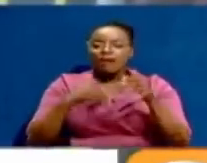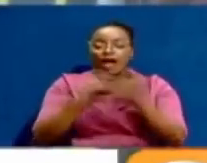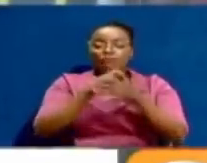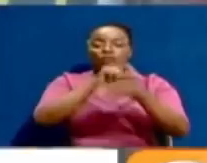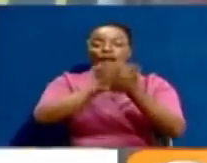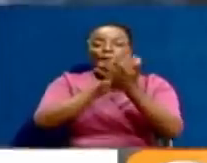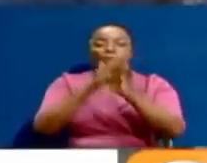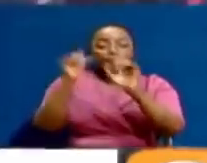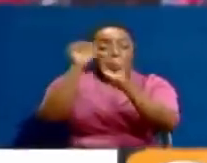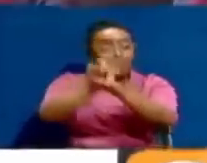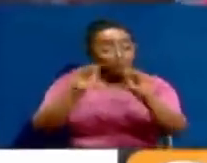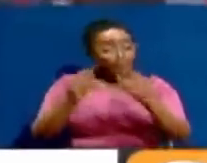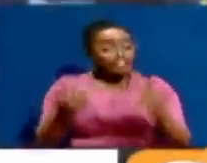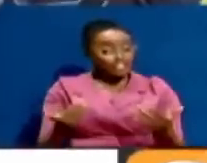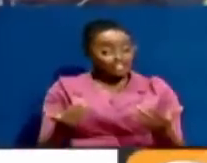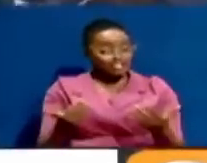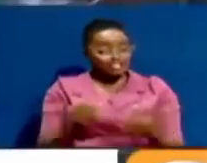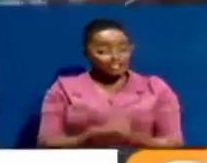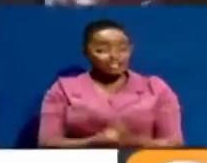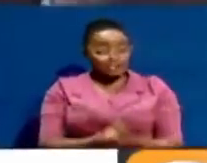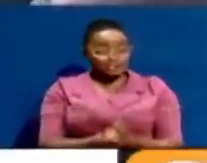rais.